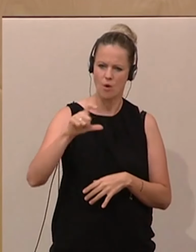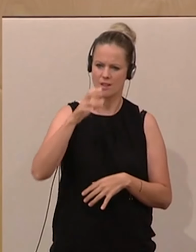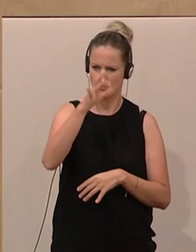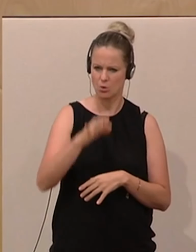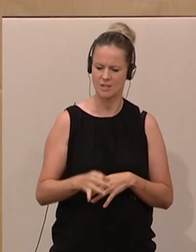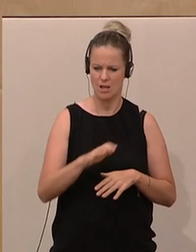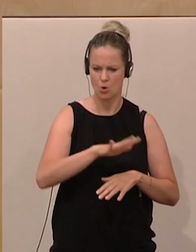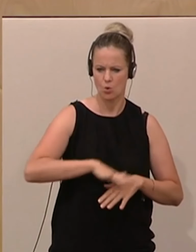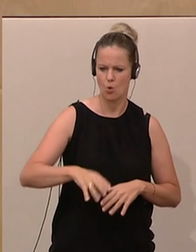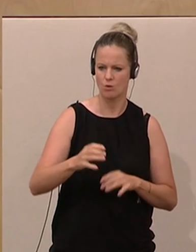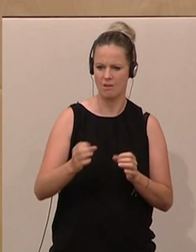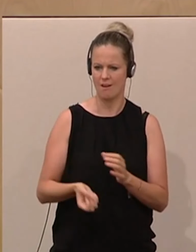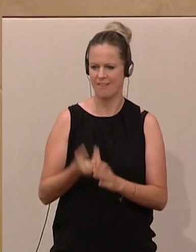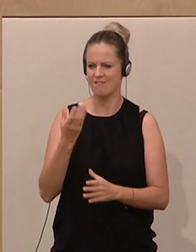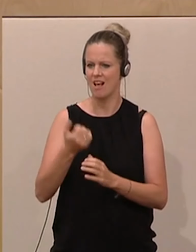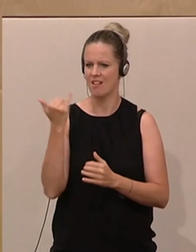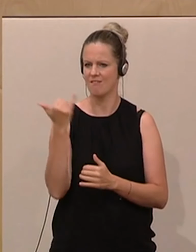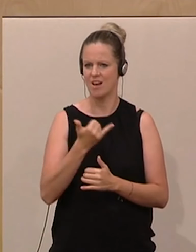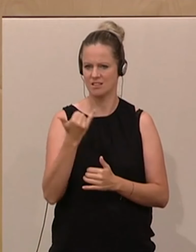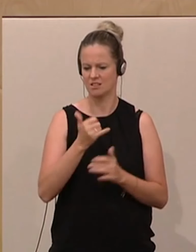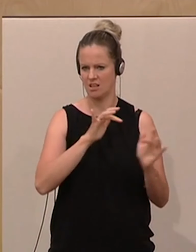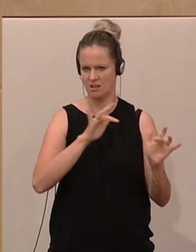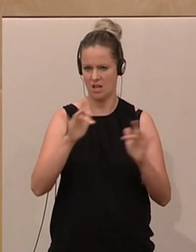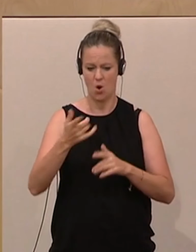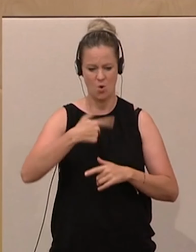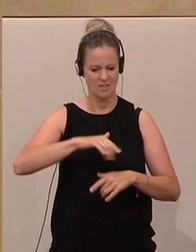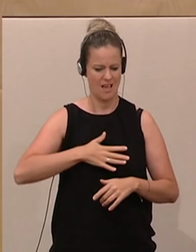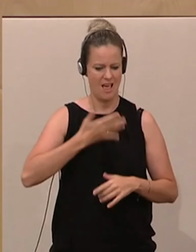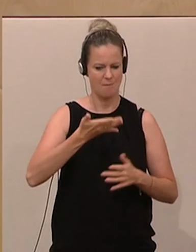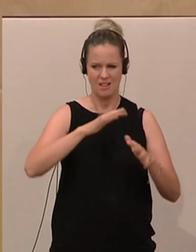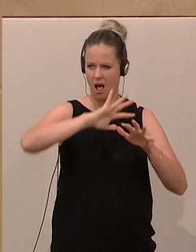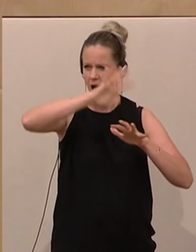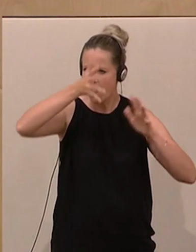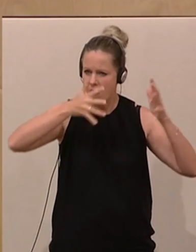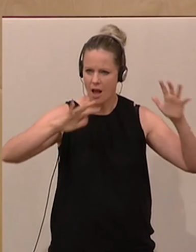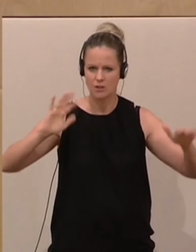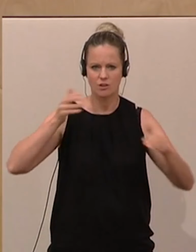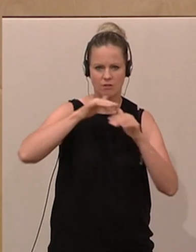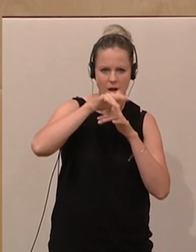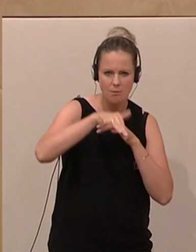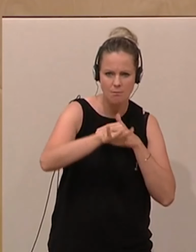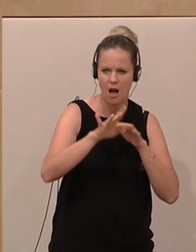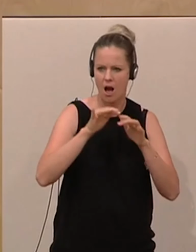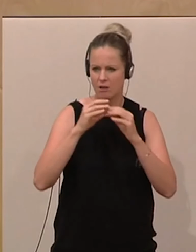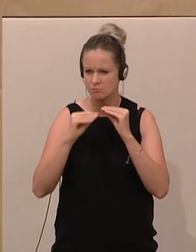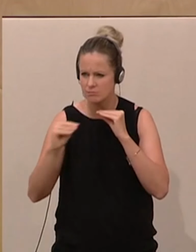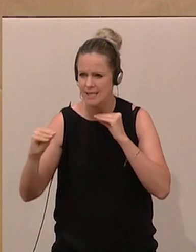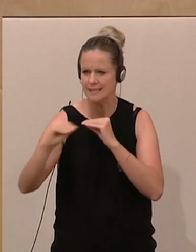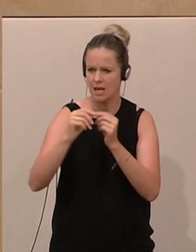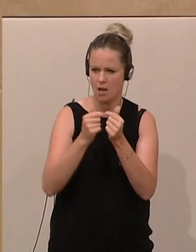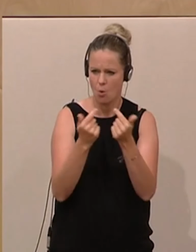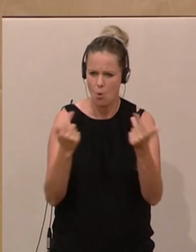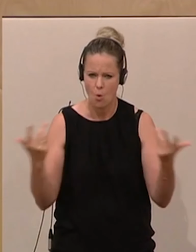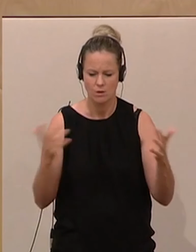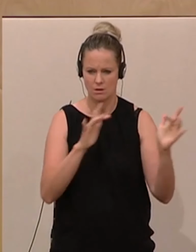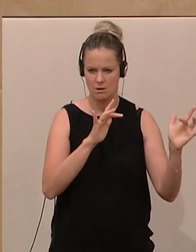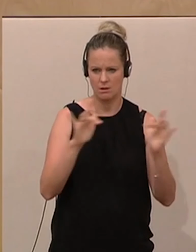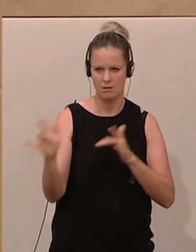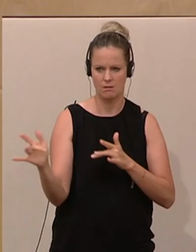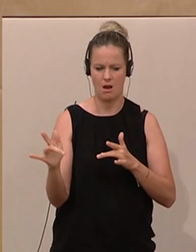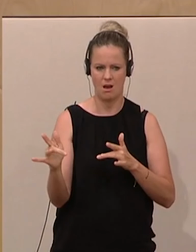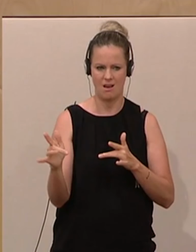das muss auch so bleiben unsere heimat ist von einer landschaft mit bächen flüssen und seen geprägt und wir haben stolze